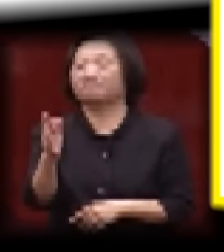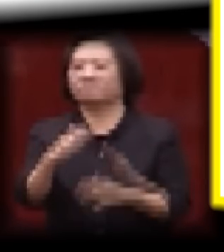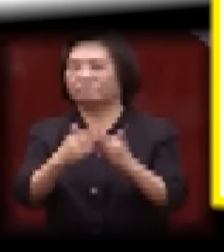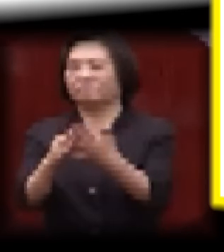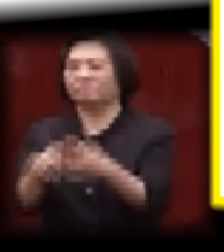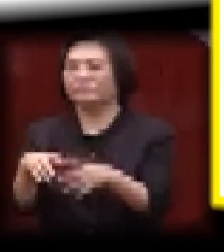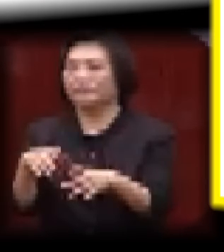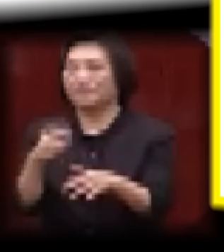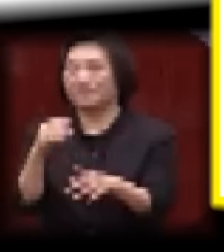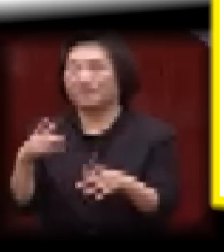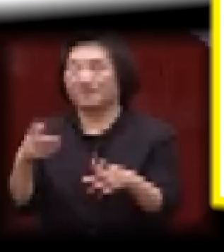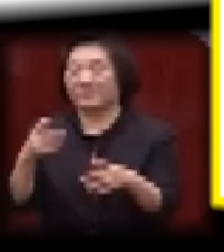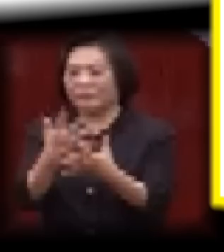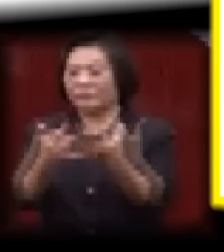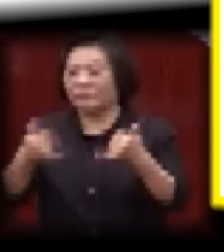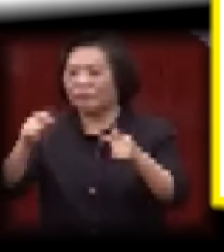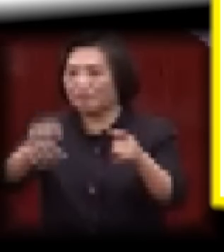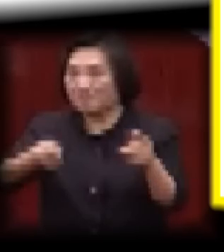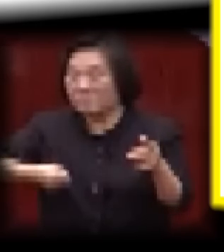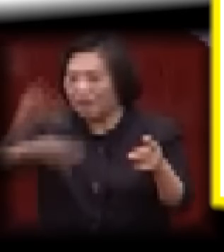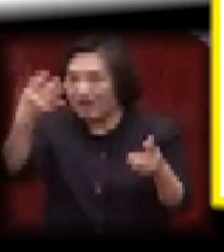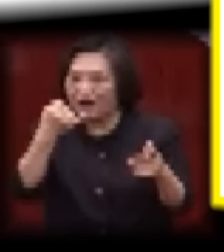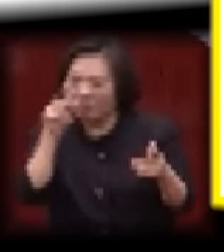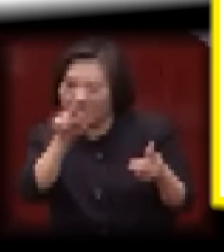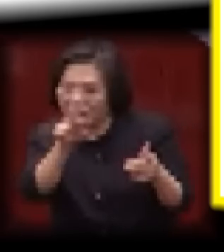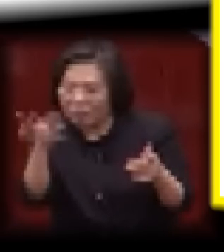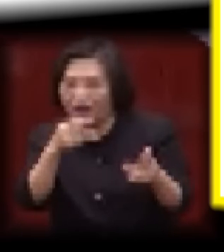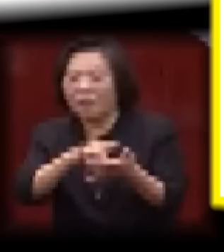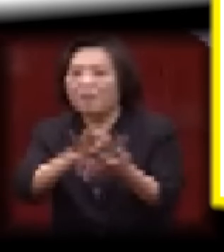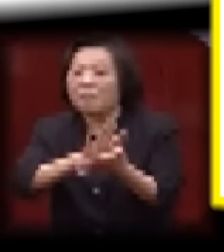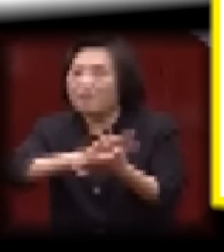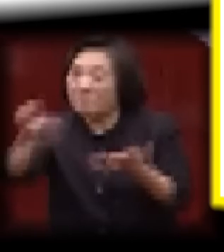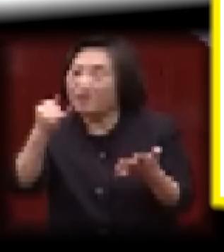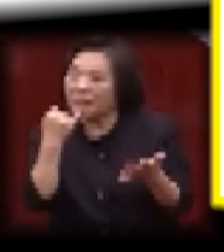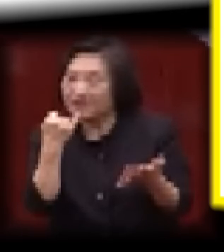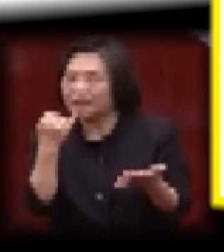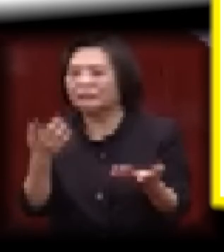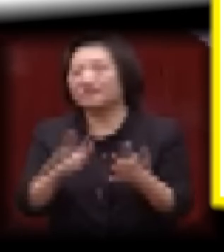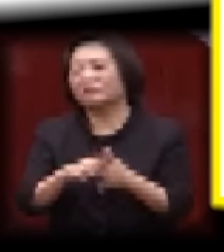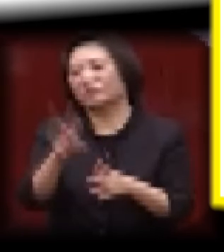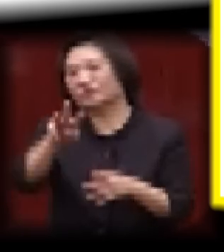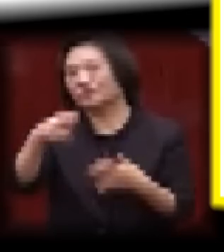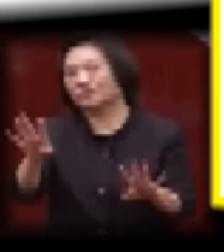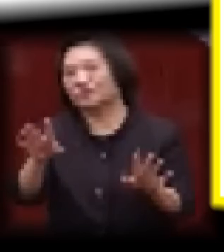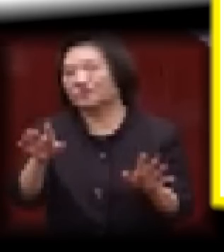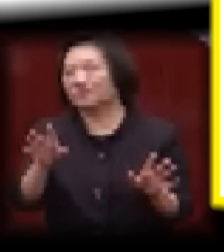跟上网招标的有4817户，另外还在规划的有